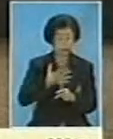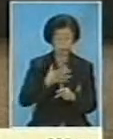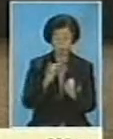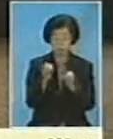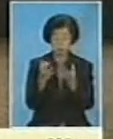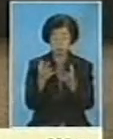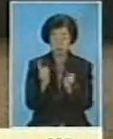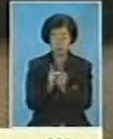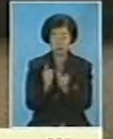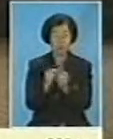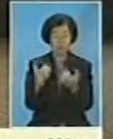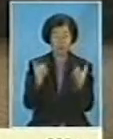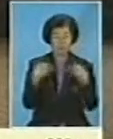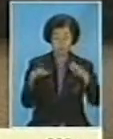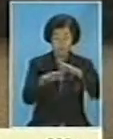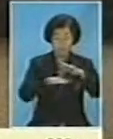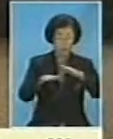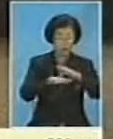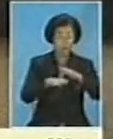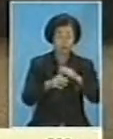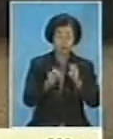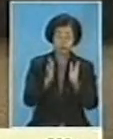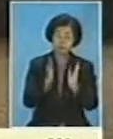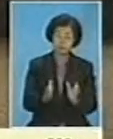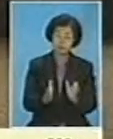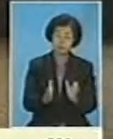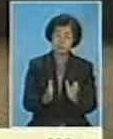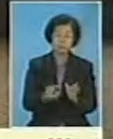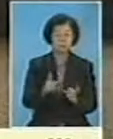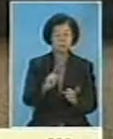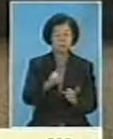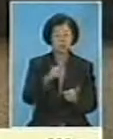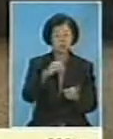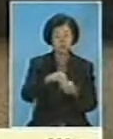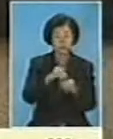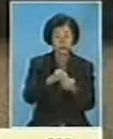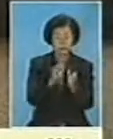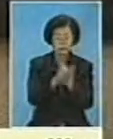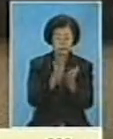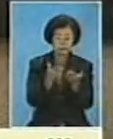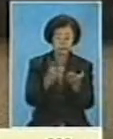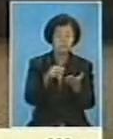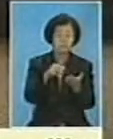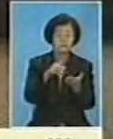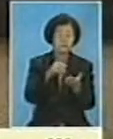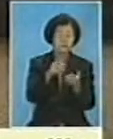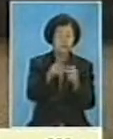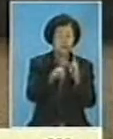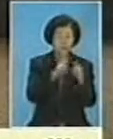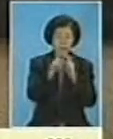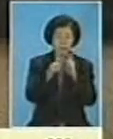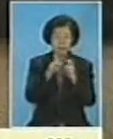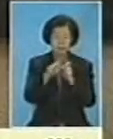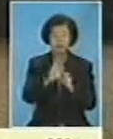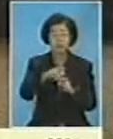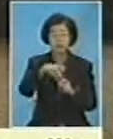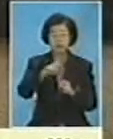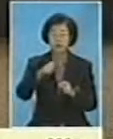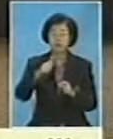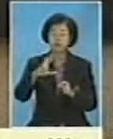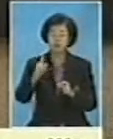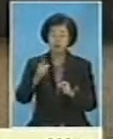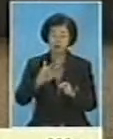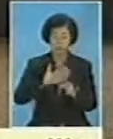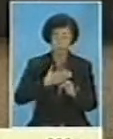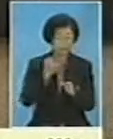ฏพบว่ามีพยานหลักฐานหรือพยานบุคคลใดในสำนวนการไต่สวนของปปช.ว่าผมกระทำผิด